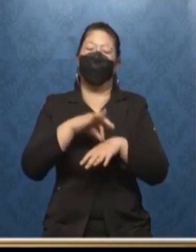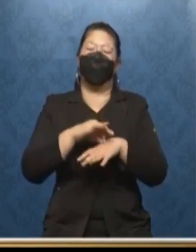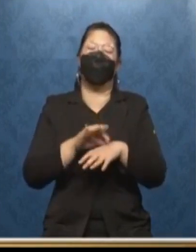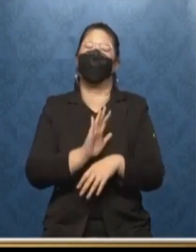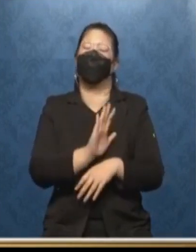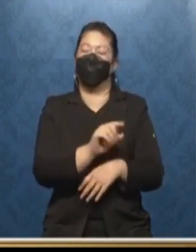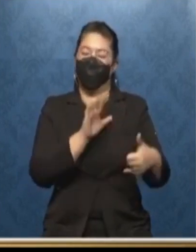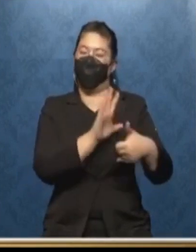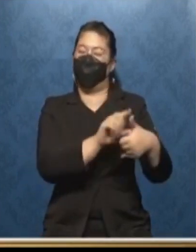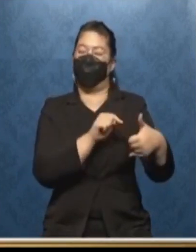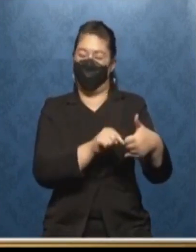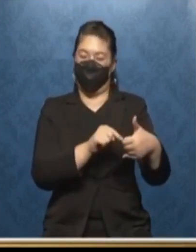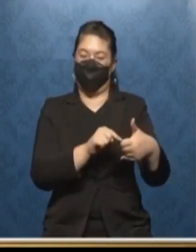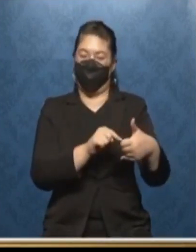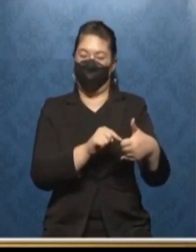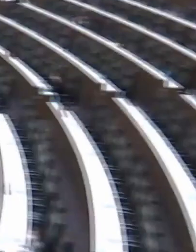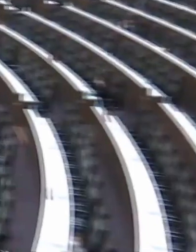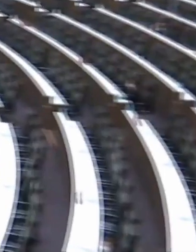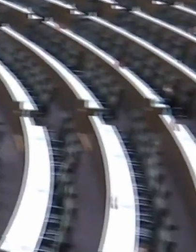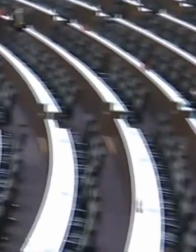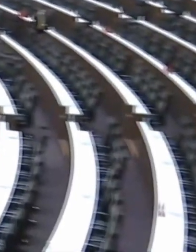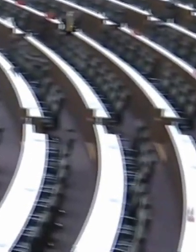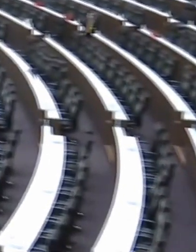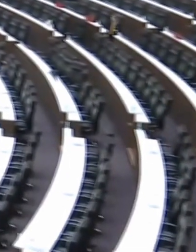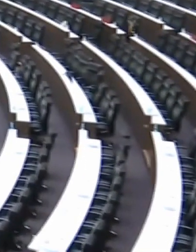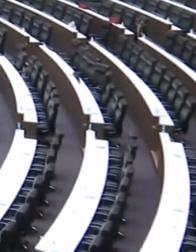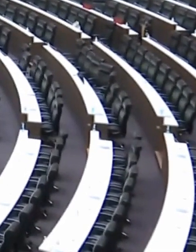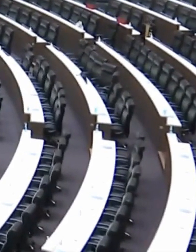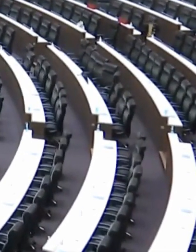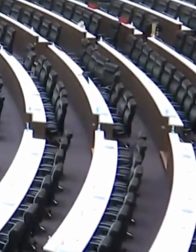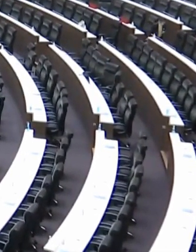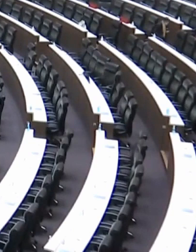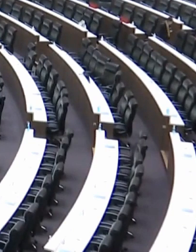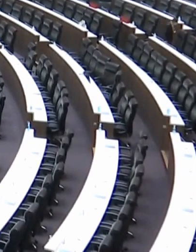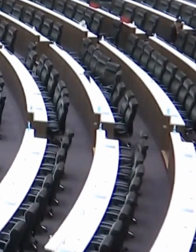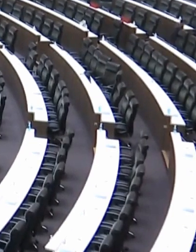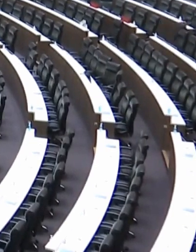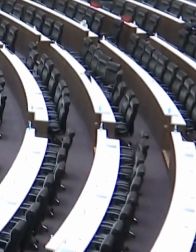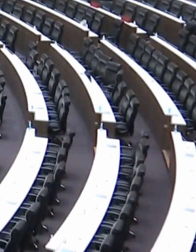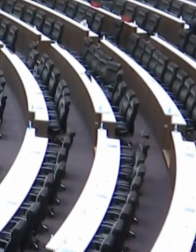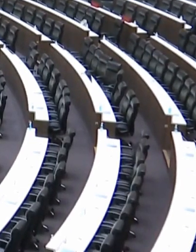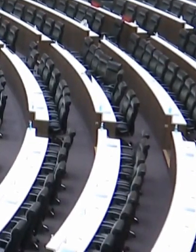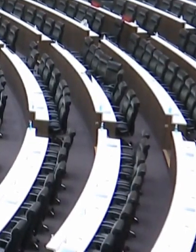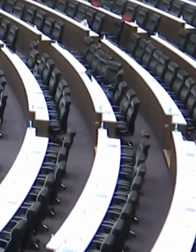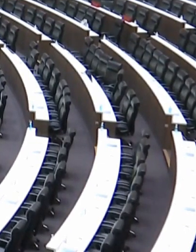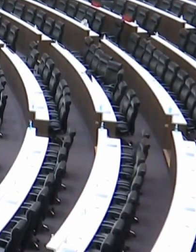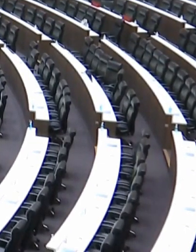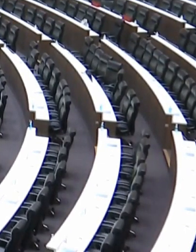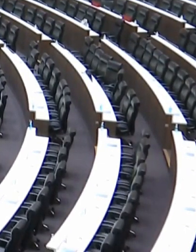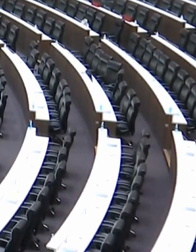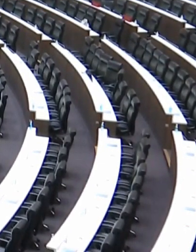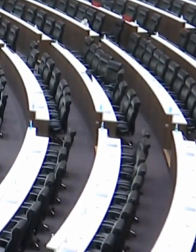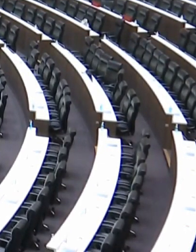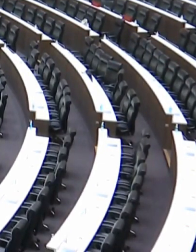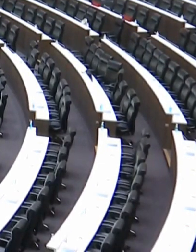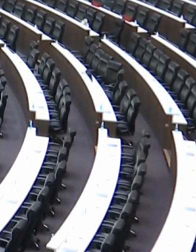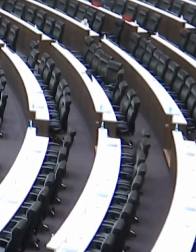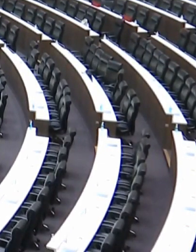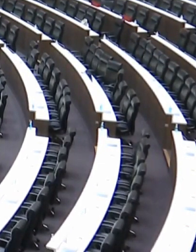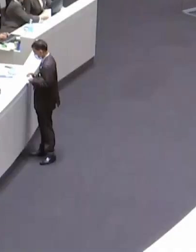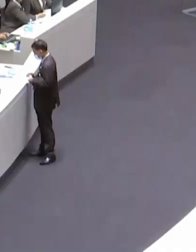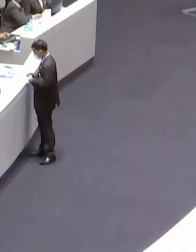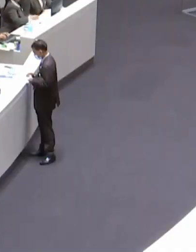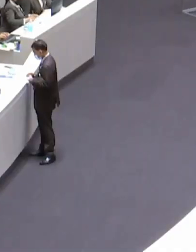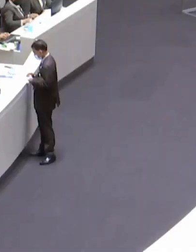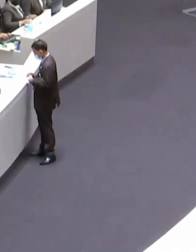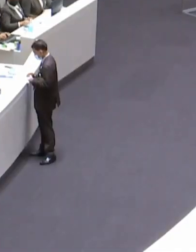า 9:30 นและกำหนดเวลาไม่เกิน 10:30 ค่ะในขณะที่คุณอ